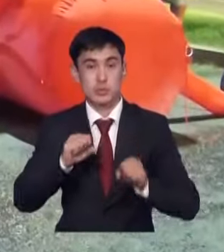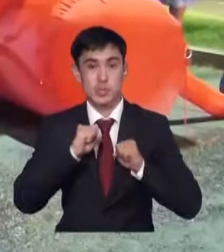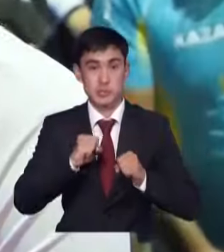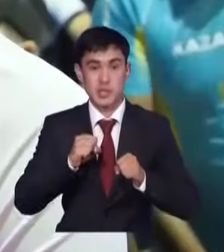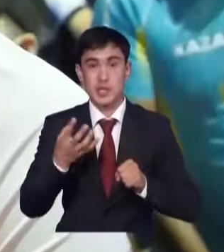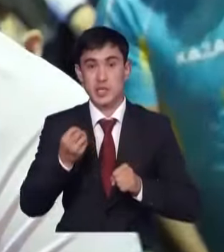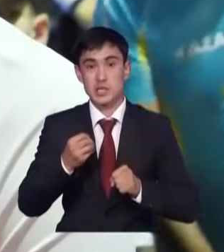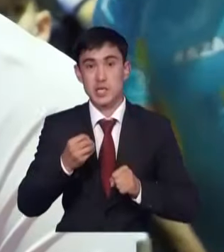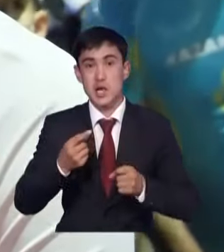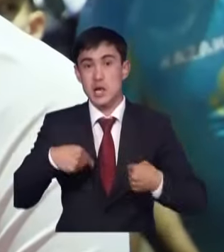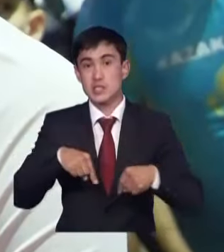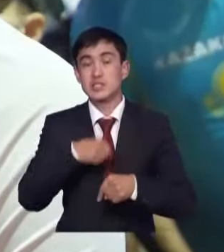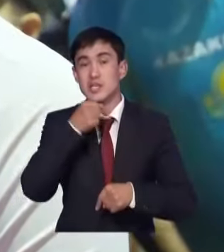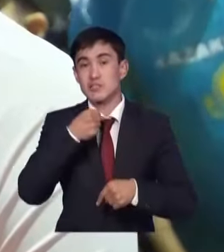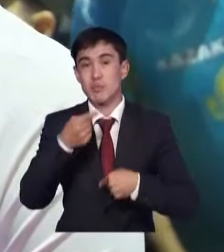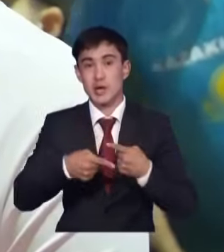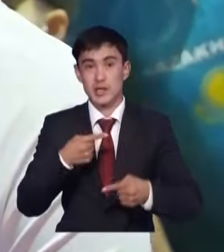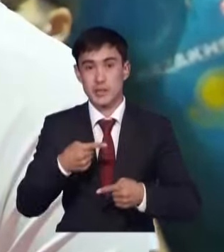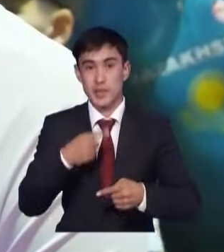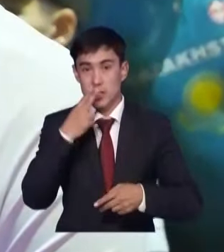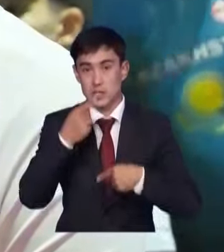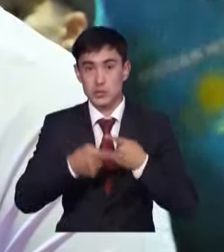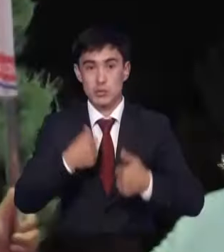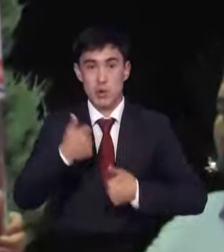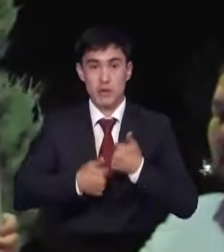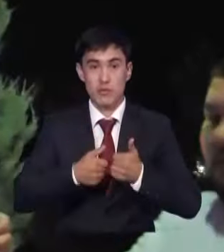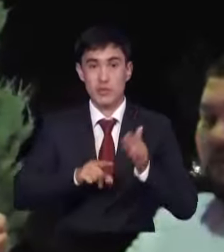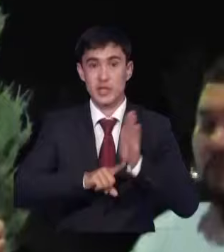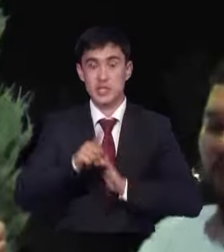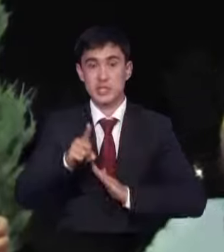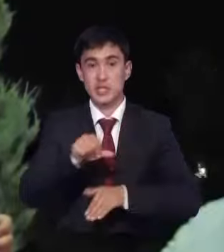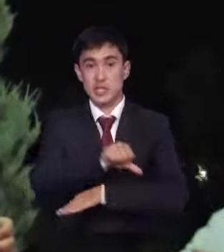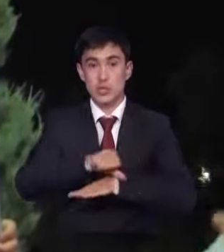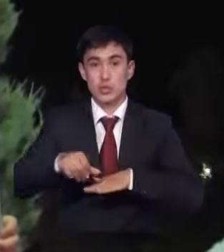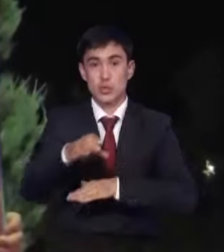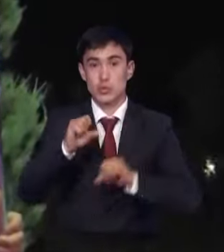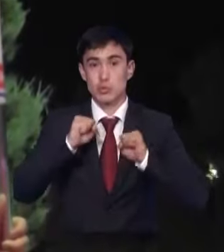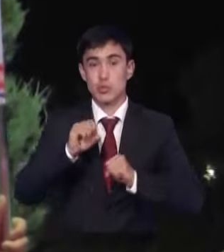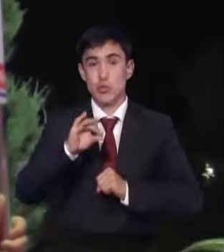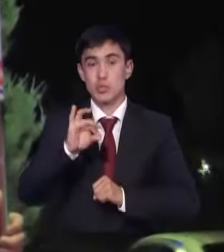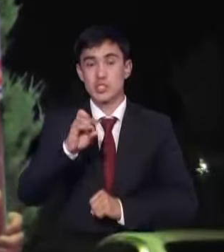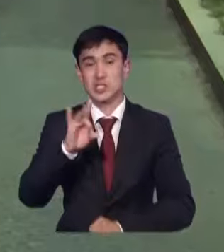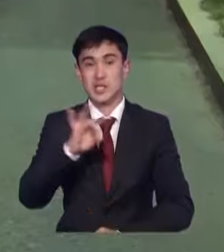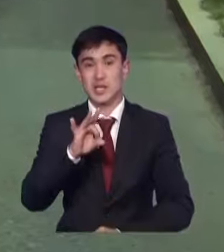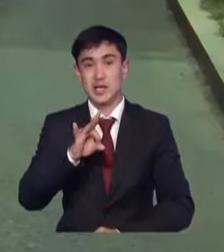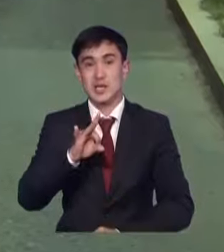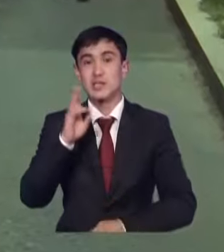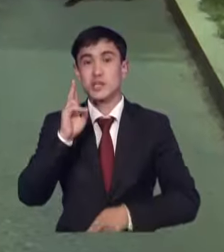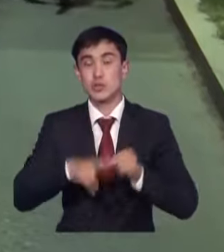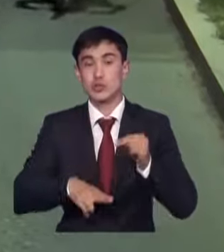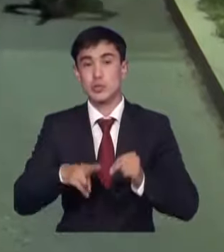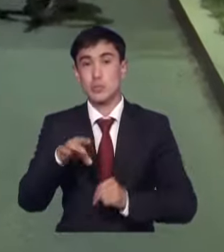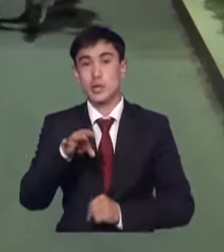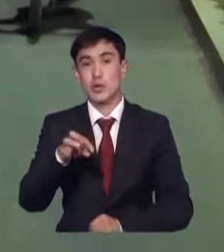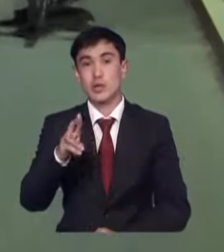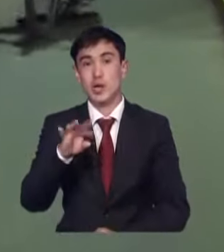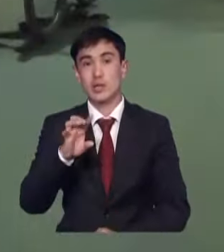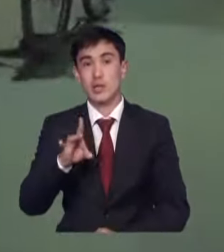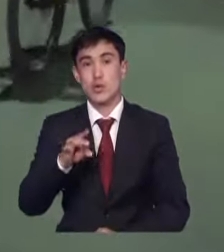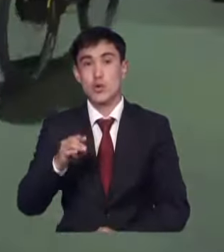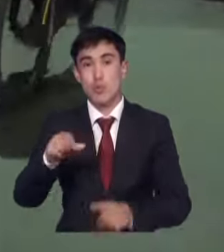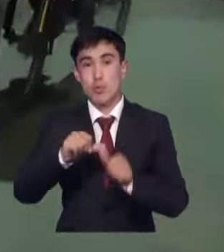спортсмены и даже представители старшего поколения. Традиционно марафон стартовал с территории спорткомплекса «Жастар» и финишировал в микрорайоне